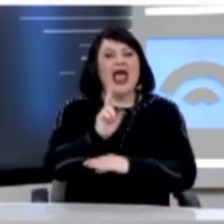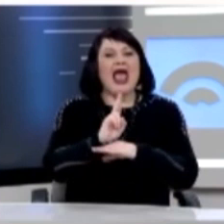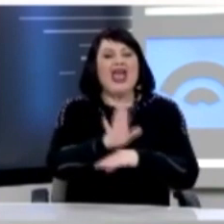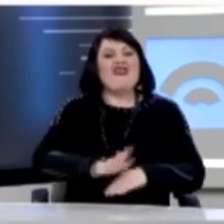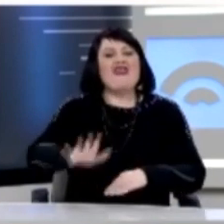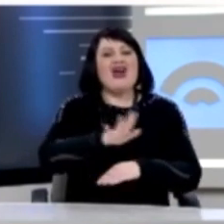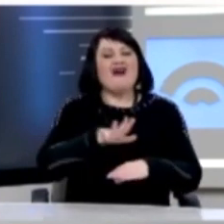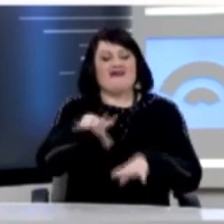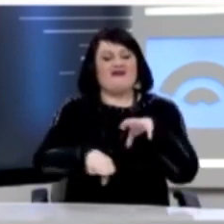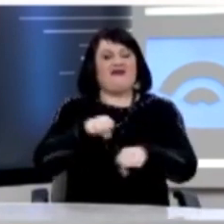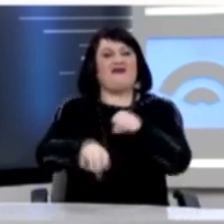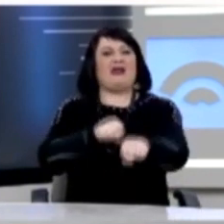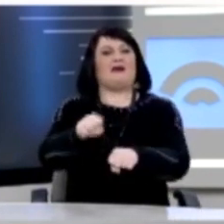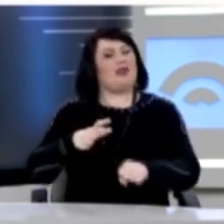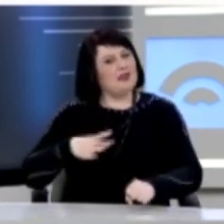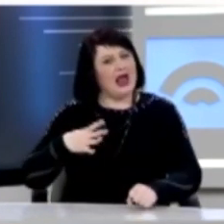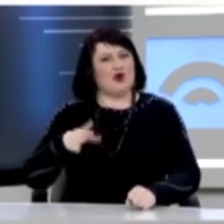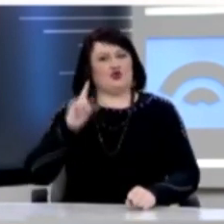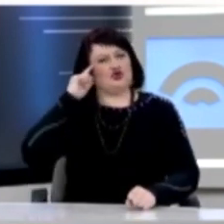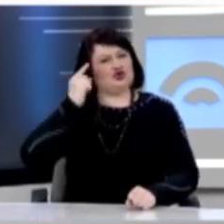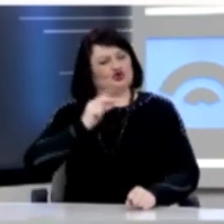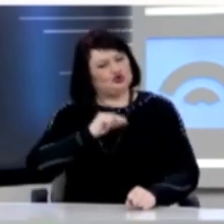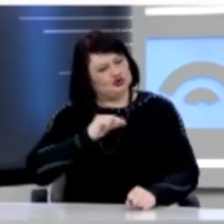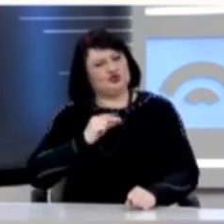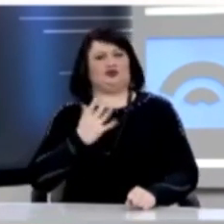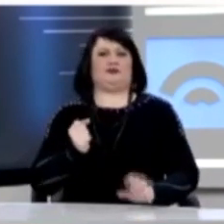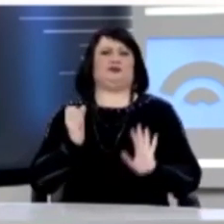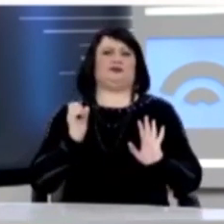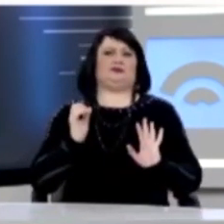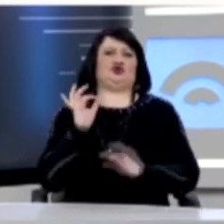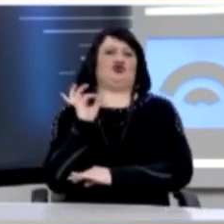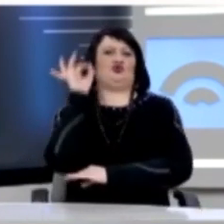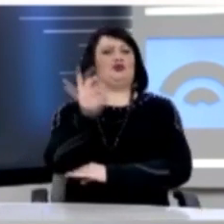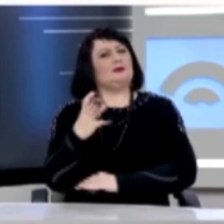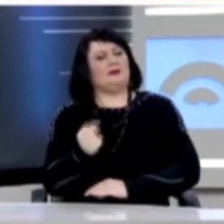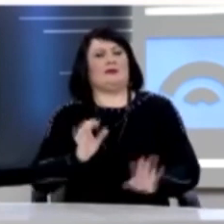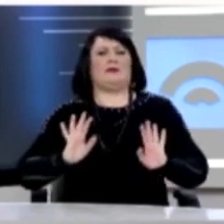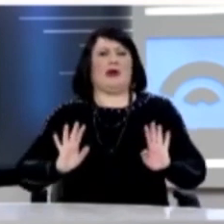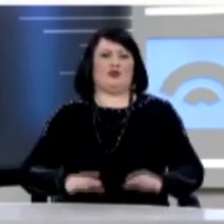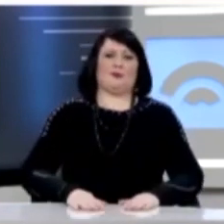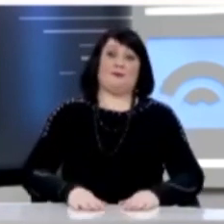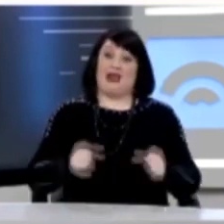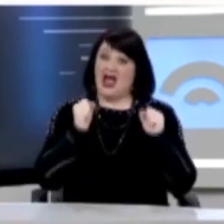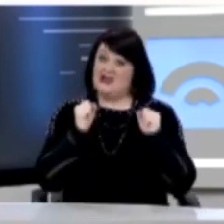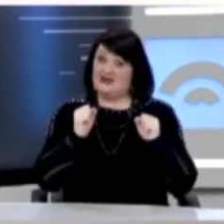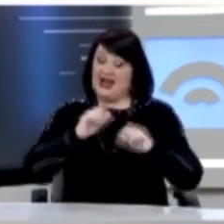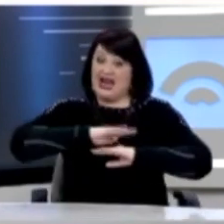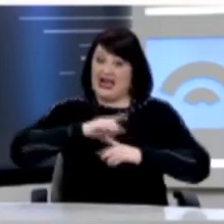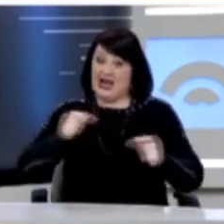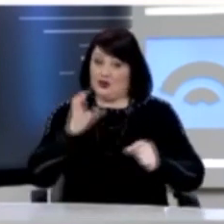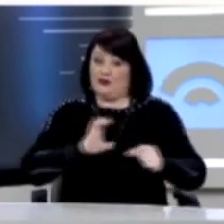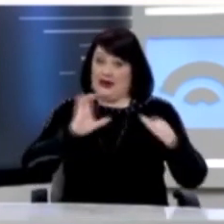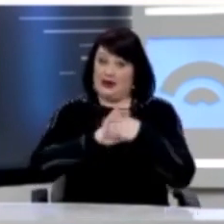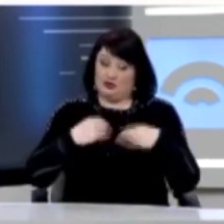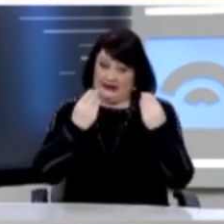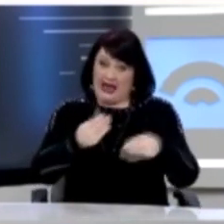τον κύκλο του αίματος στα Βαλκάνια και που δεν λέει να κλείσει. Την ασφάλεια που εγγυώνται το ΝΑΤΟ και η Ευρωπαϊκή